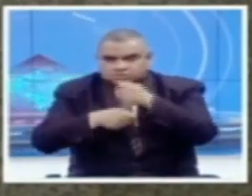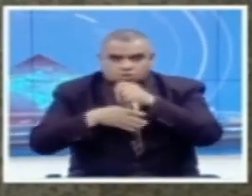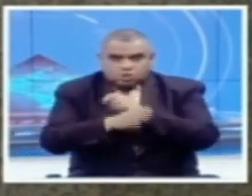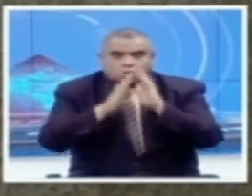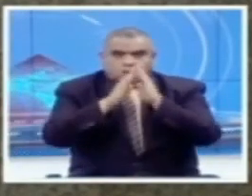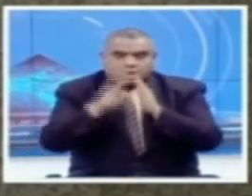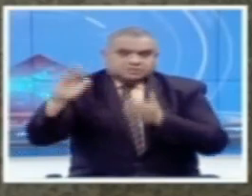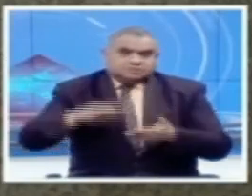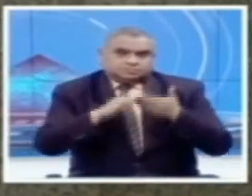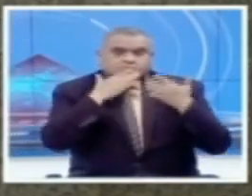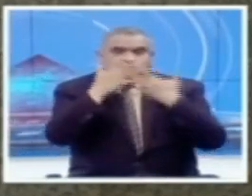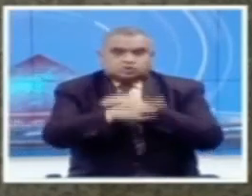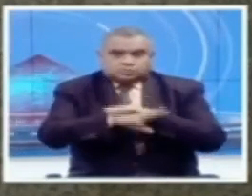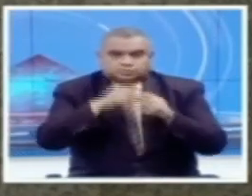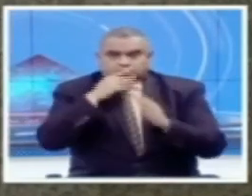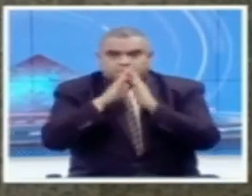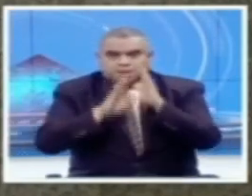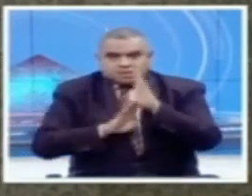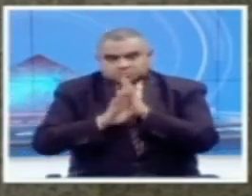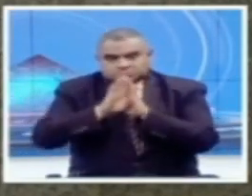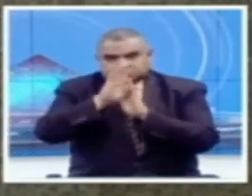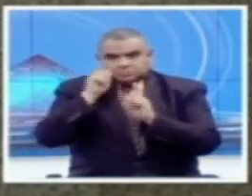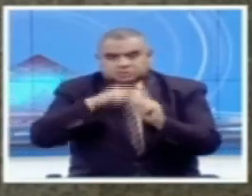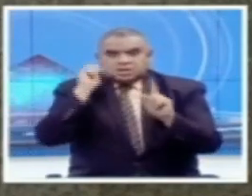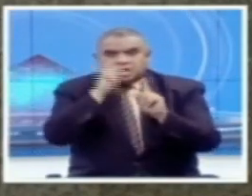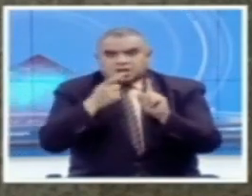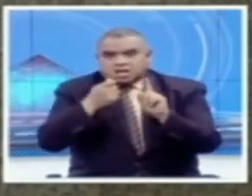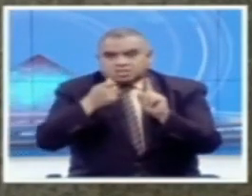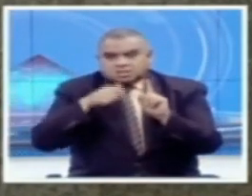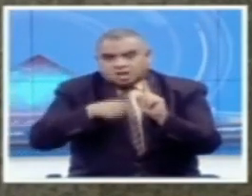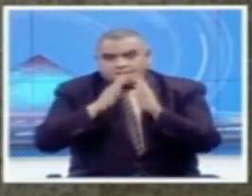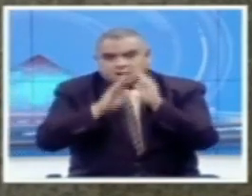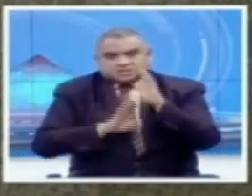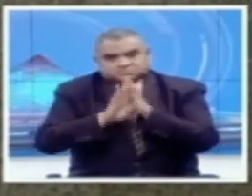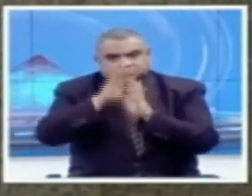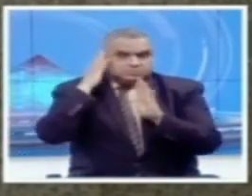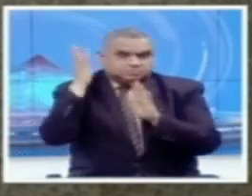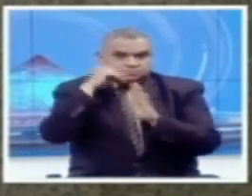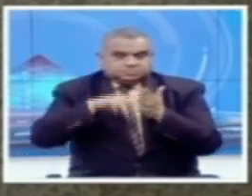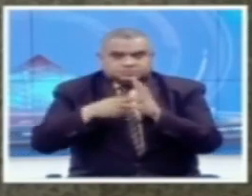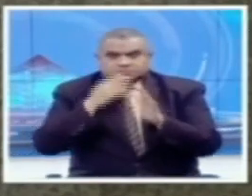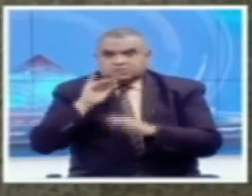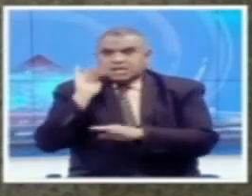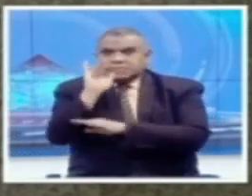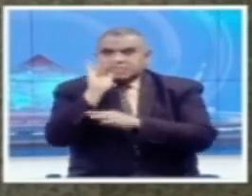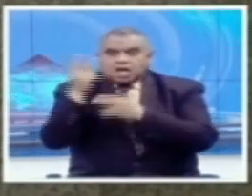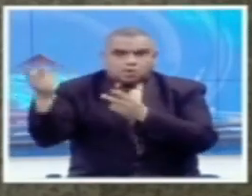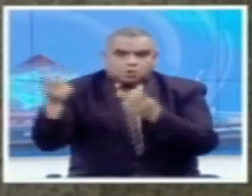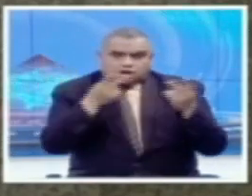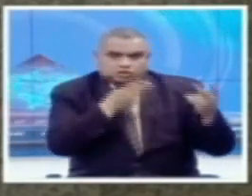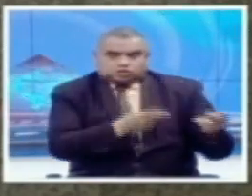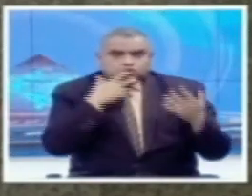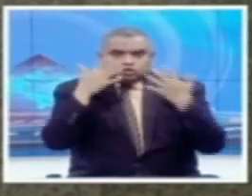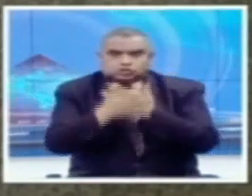تقديرا لما حققته مصر في إطار الإصلاح الاقتصادي ووجود عوائد مجزية لهذه الشركات،